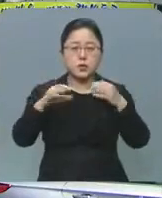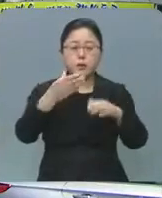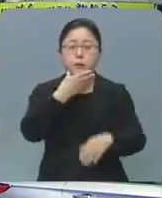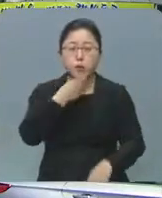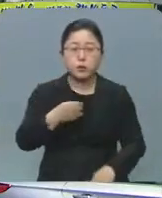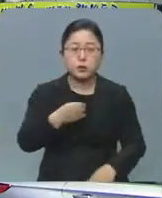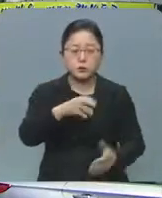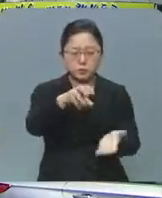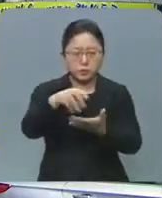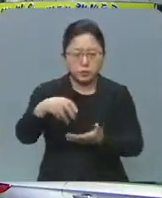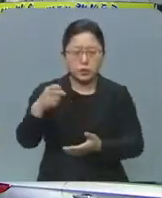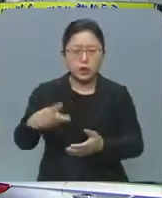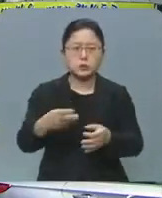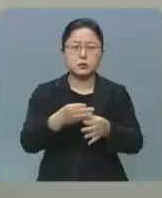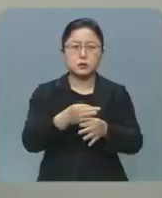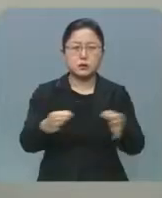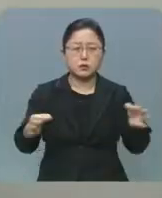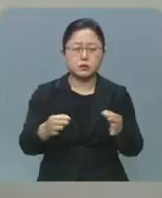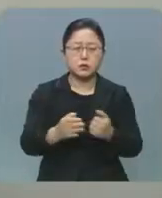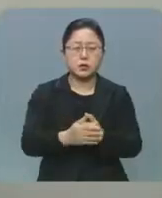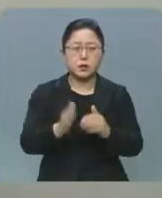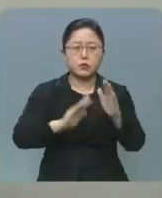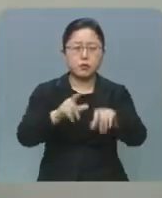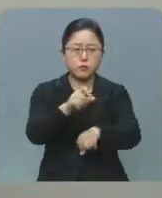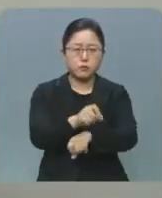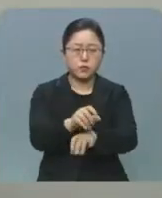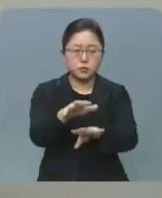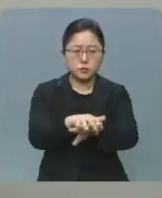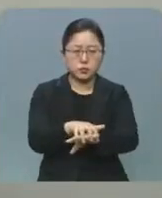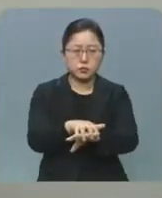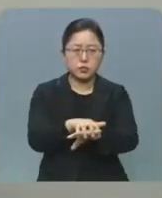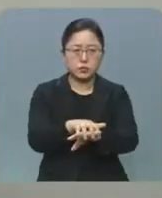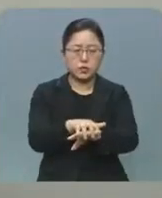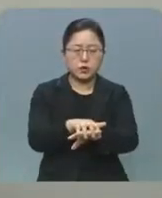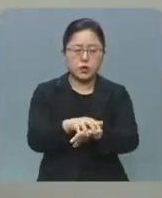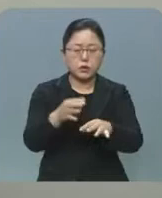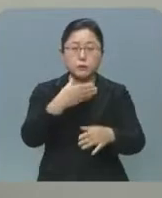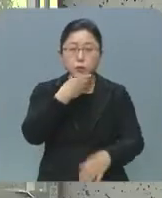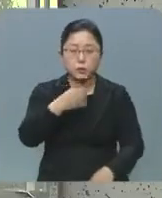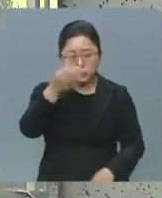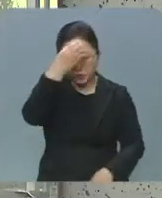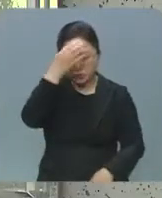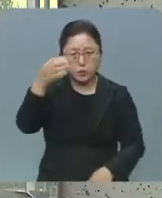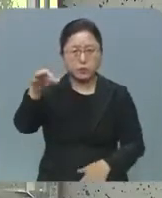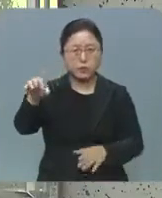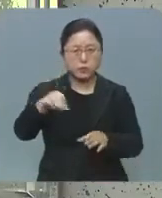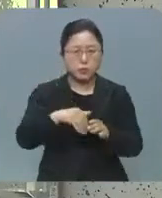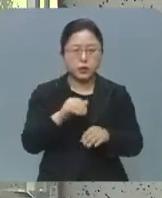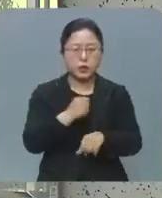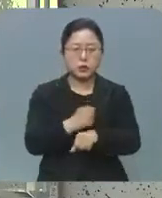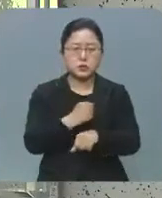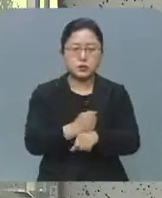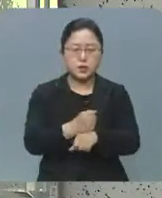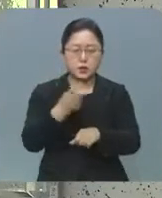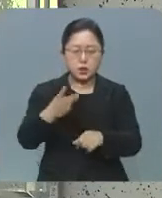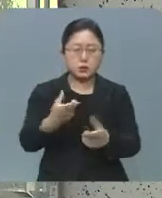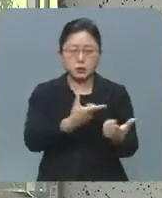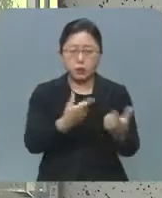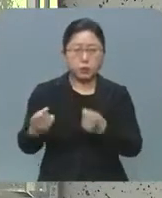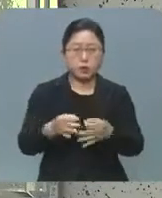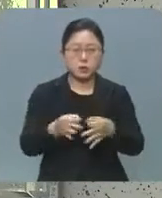상여금 재분배가 이뤄지고 있습니다. 공무원 노조에서 상여금을 후원금 명목으로 기부받은 뒤 이를 균등하게 나누고 있는